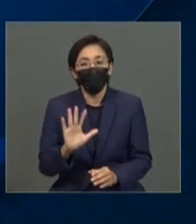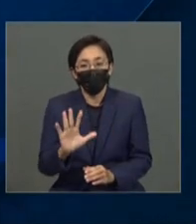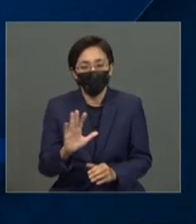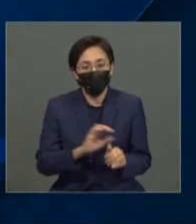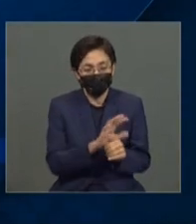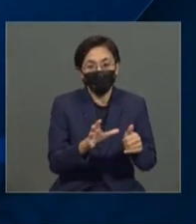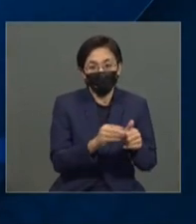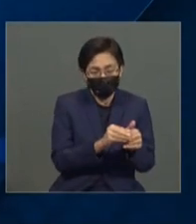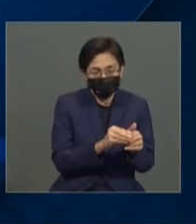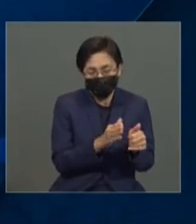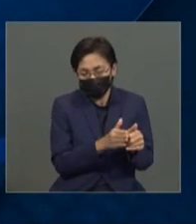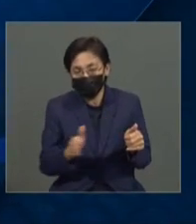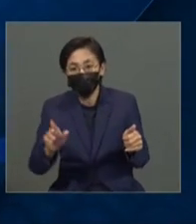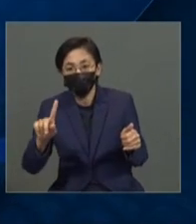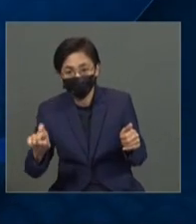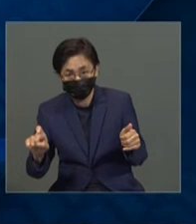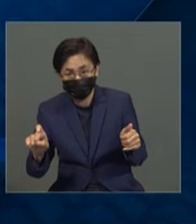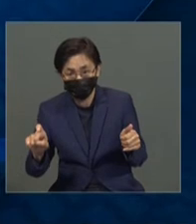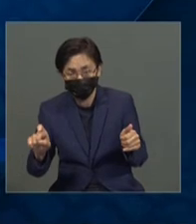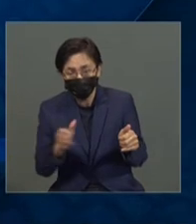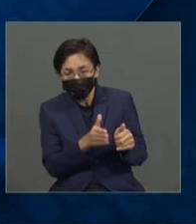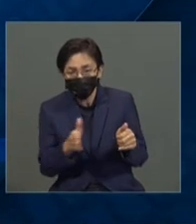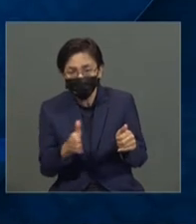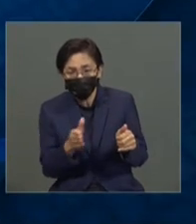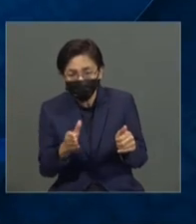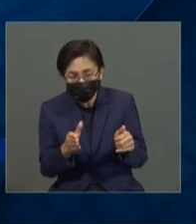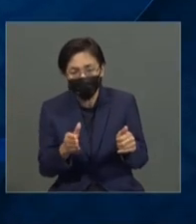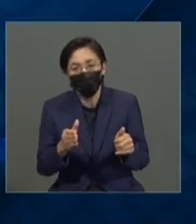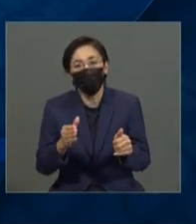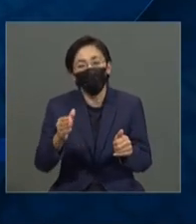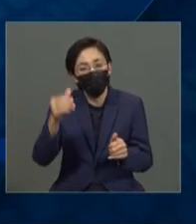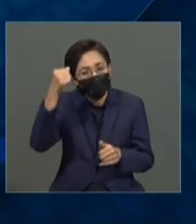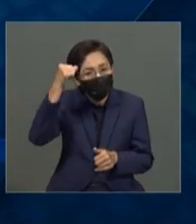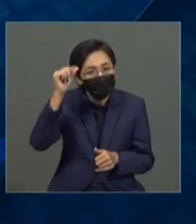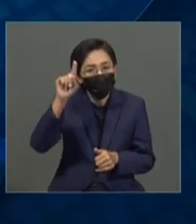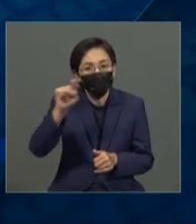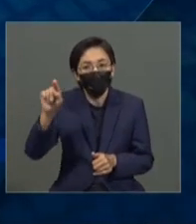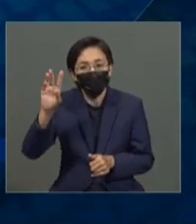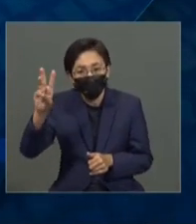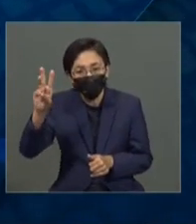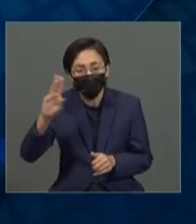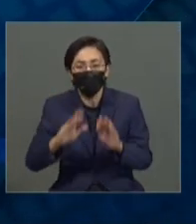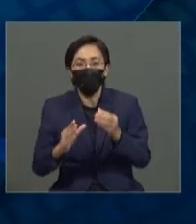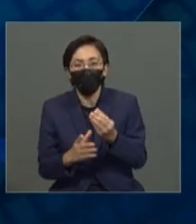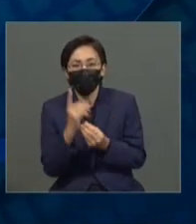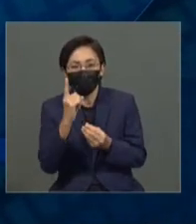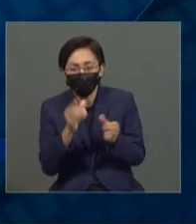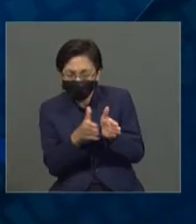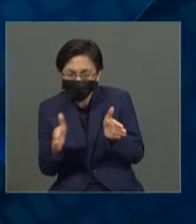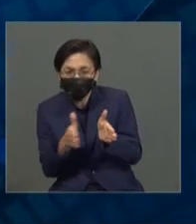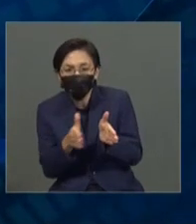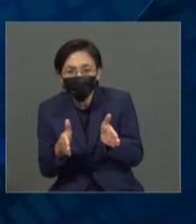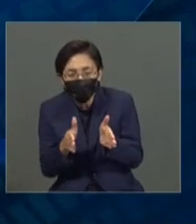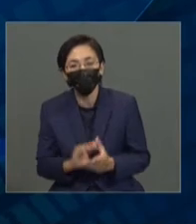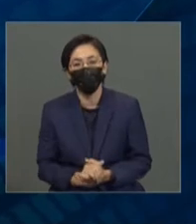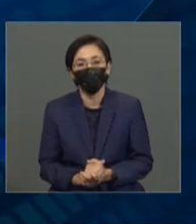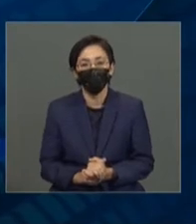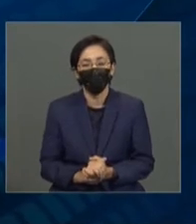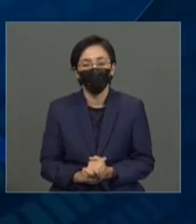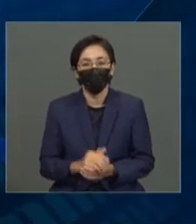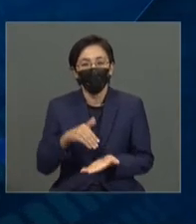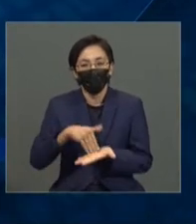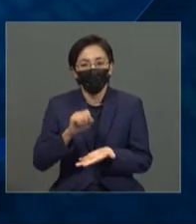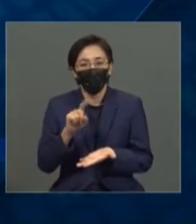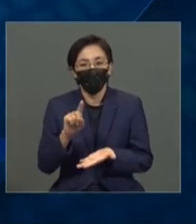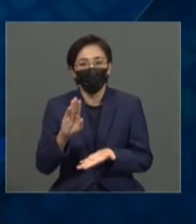ติดเชื้อจนถึงเสียชีวิตอยู่ในระยะ 1-6 วันก็คืออยู่ในช่วงสัปดาห์แรกดังนั้นตรงนี้เนี่ยค่ะศบ